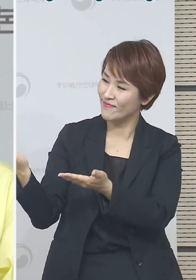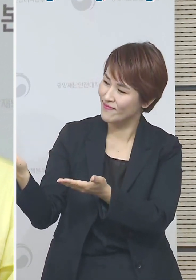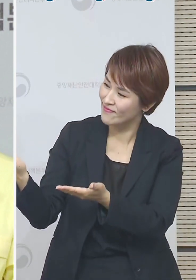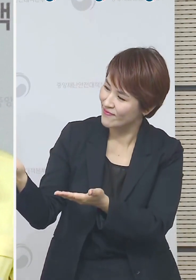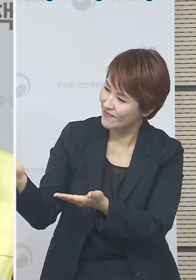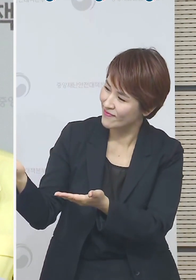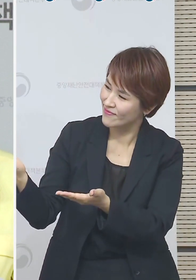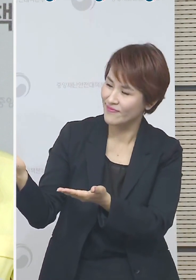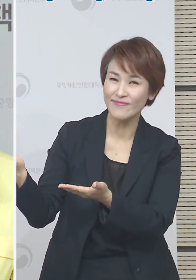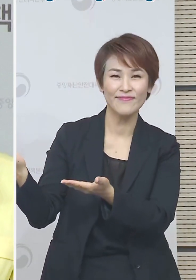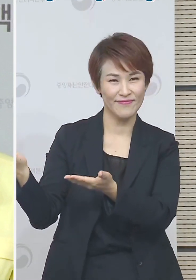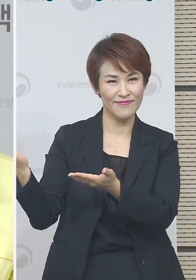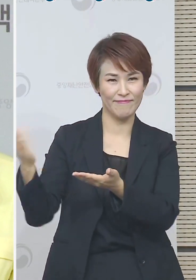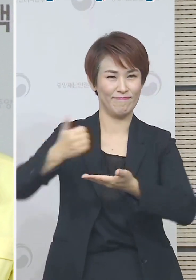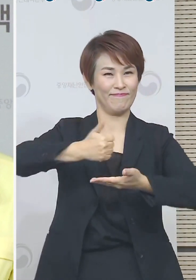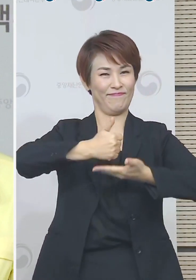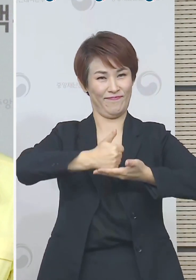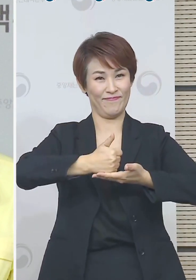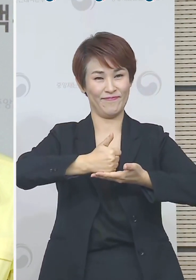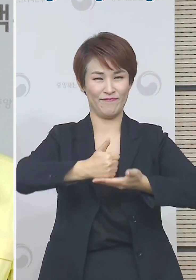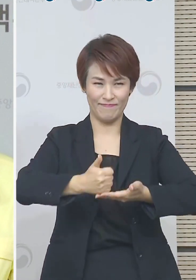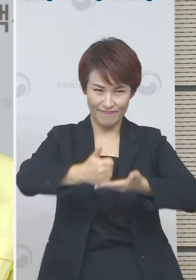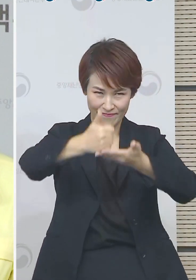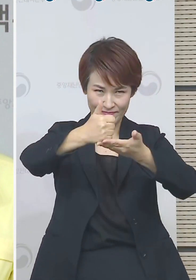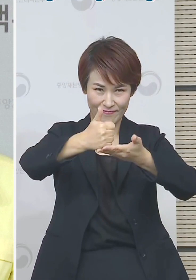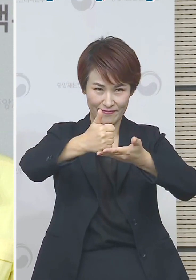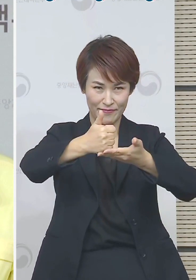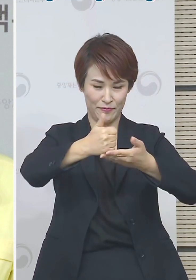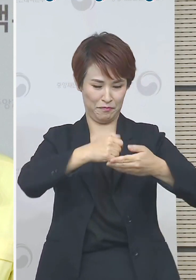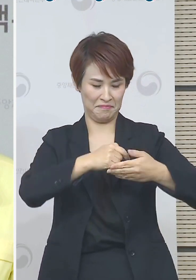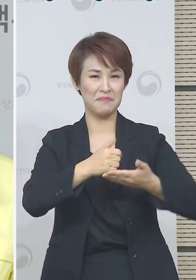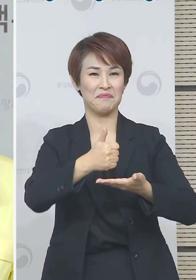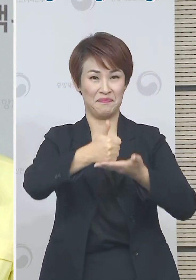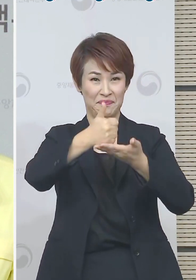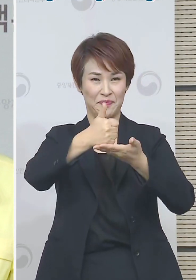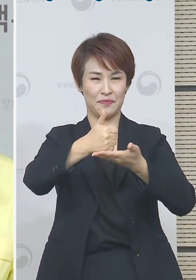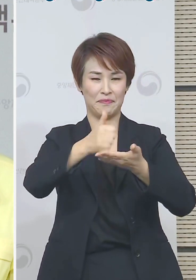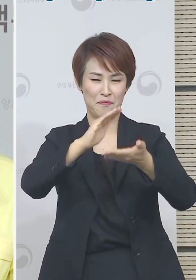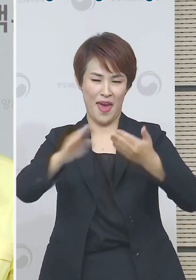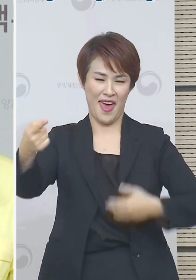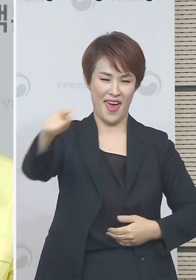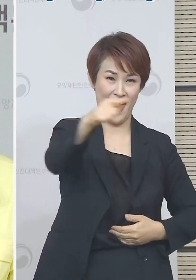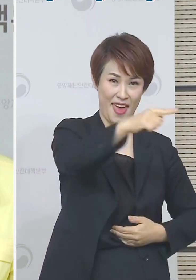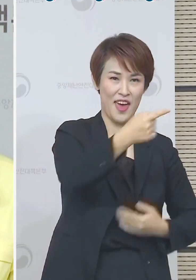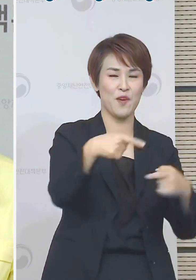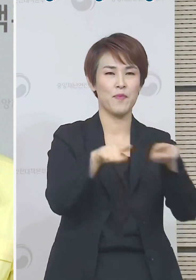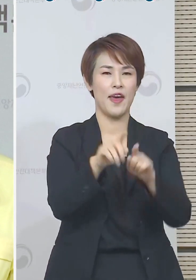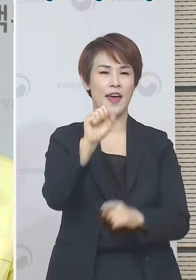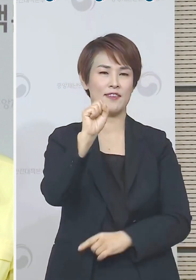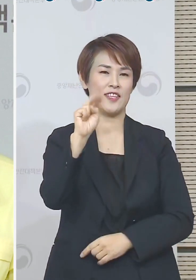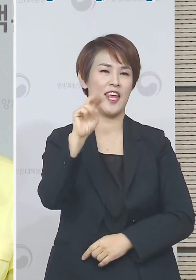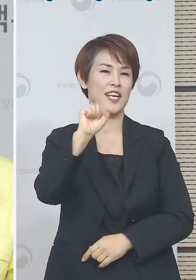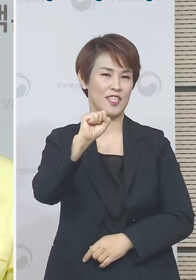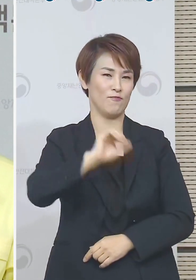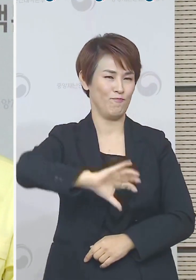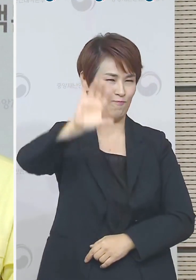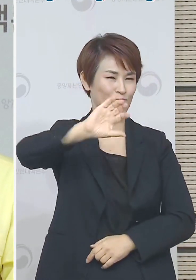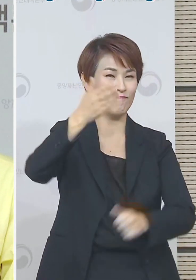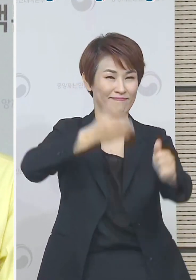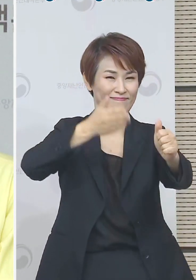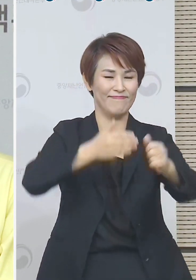저희가 캠페인에 배지를 제작하고 이러한 내용을 같이 활용해 주시기를